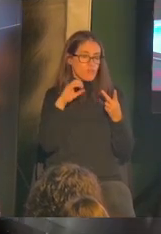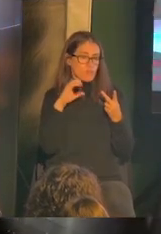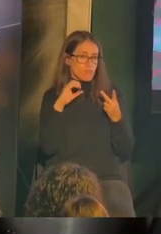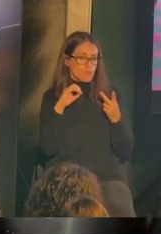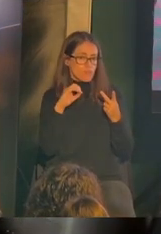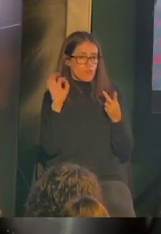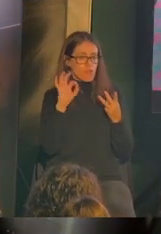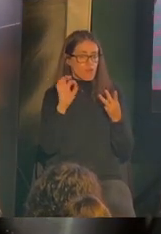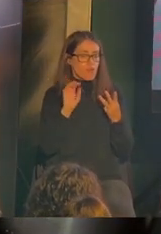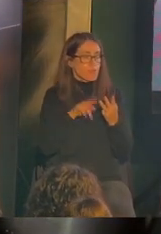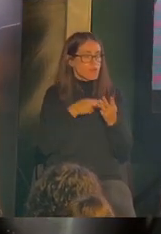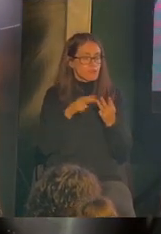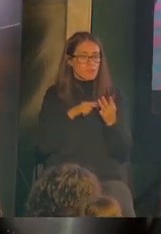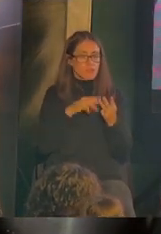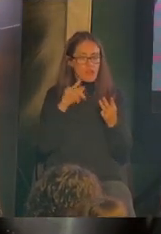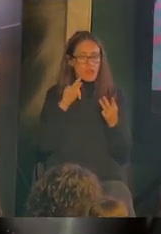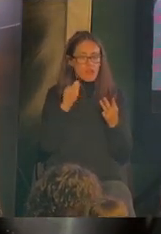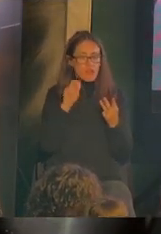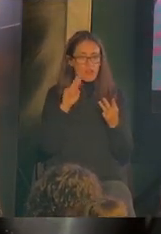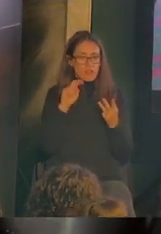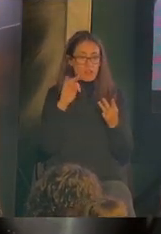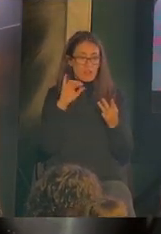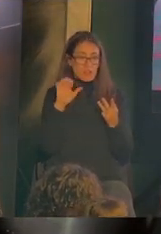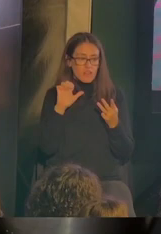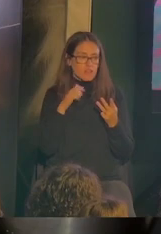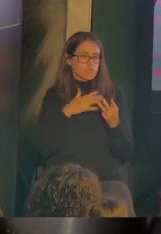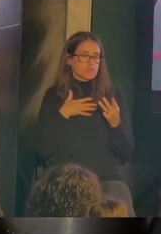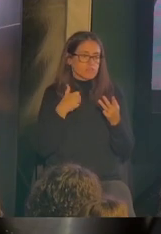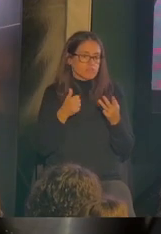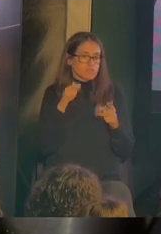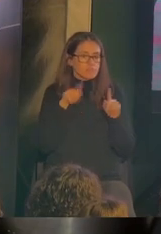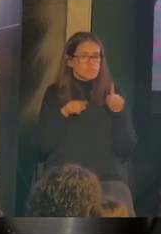mantega de karité, això ja és una mica el gust